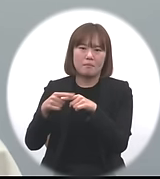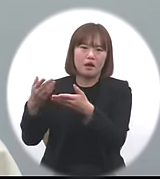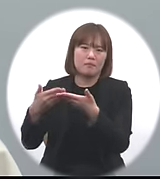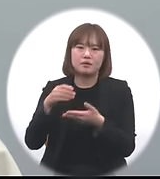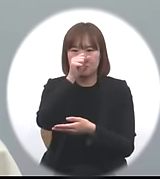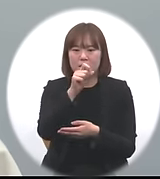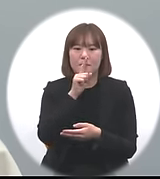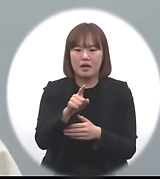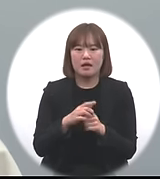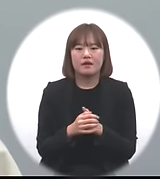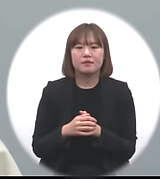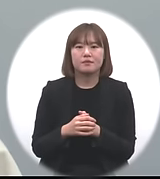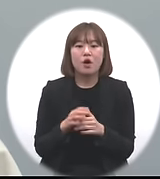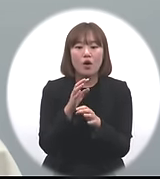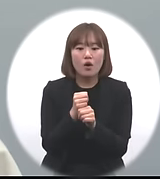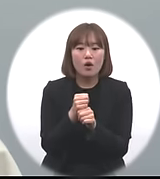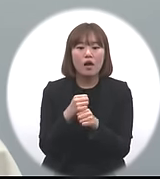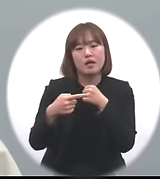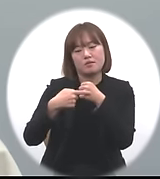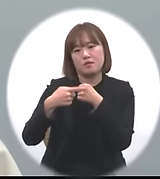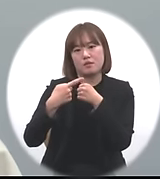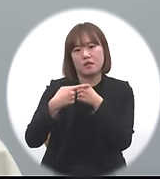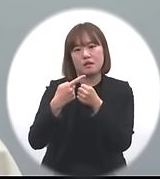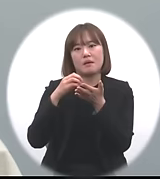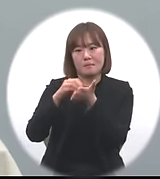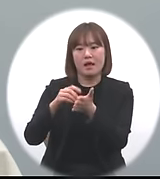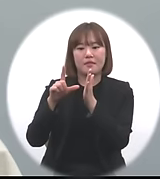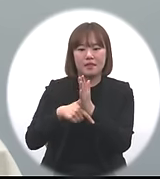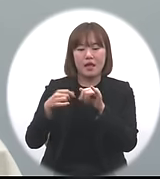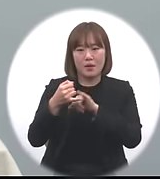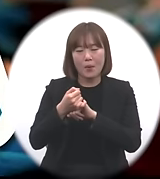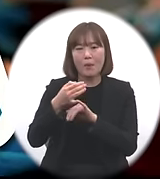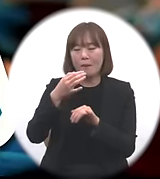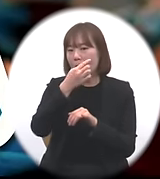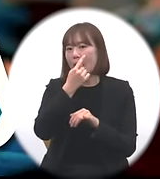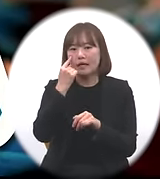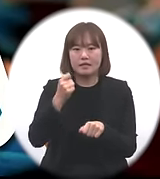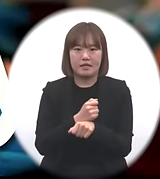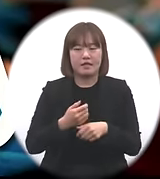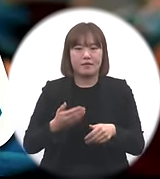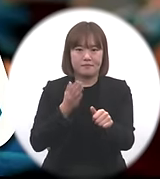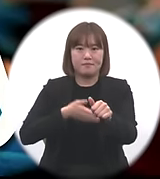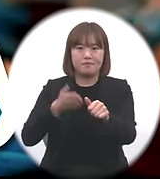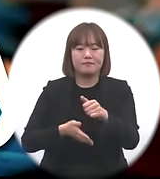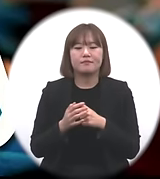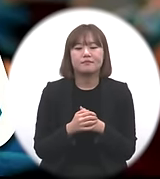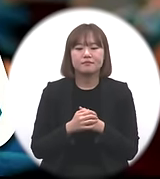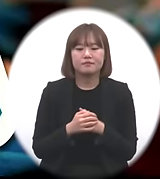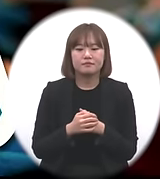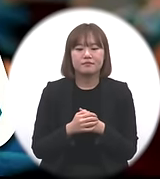있으니까 어렸을 때 데리고 오셔야 돼요. 보통 국제표준 언제냐? 초등학교 입학할 때입니다. 아래 앞니가 빠질